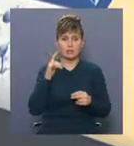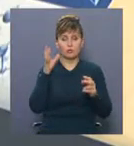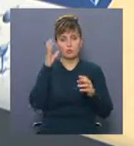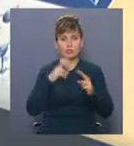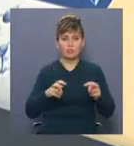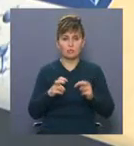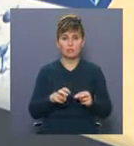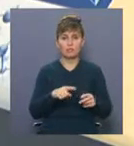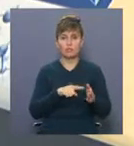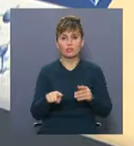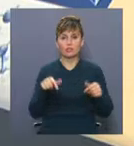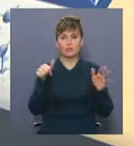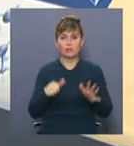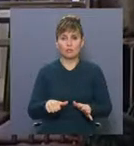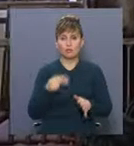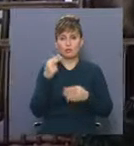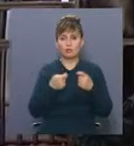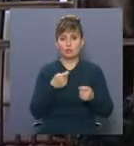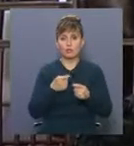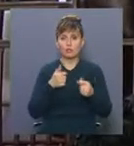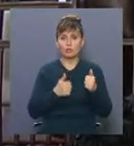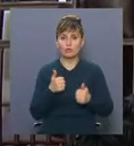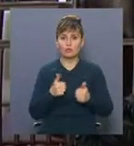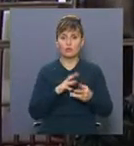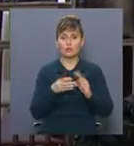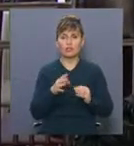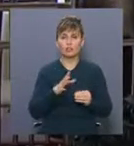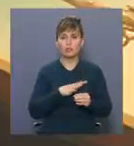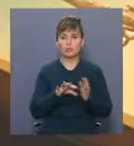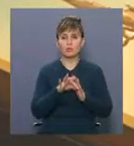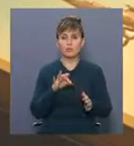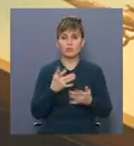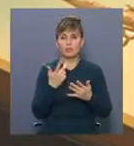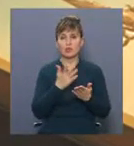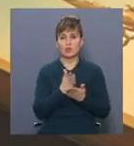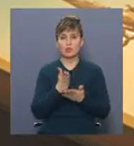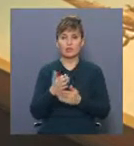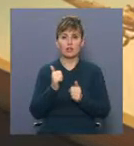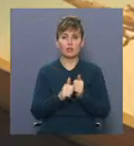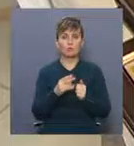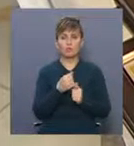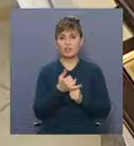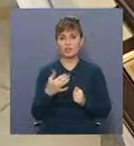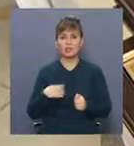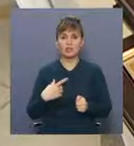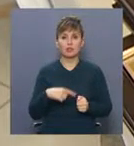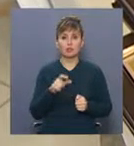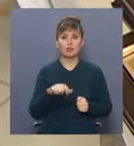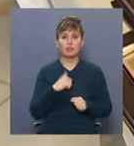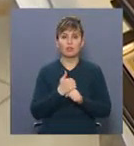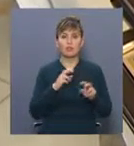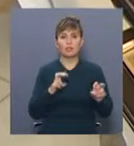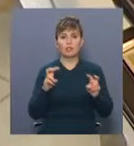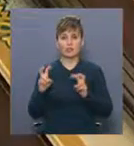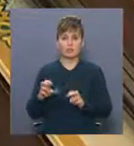В течение полугода шло детальное изучение работ конкурсантов. В результате были определены 3 номинации, в каждой по несколько дипломантов. Главными критериями